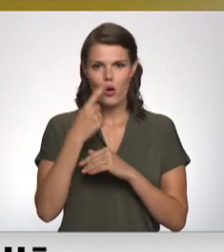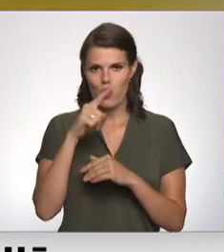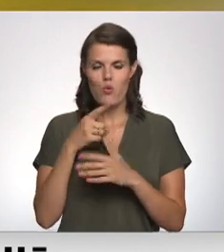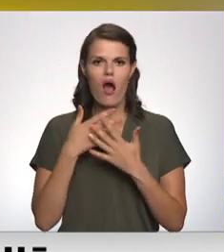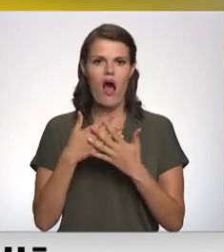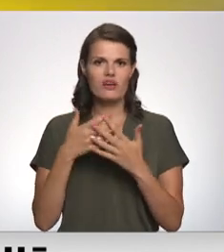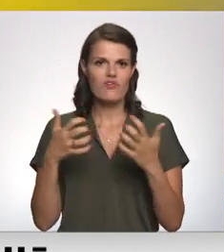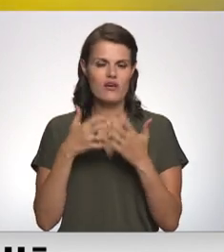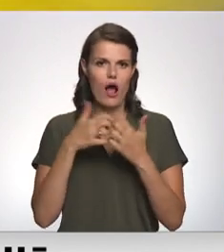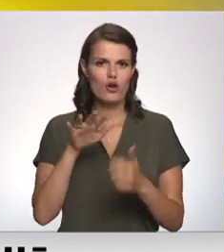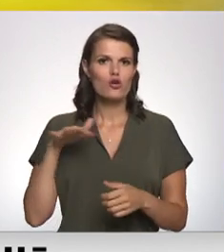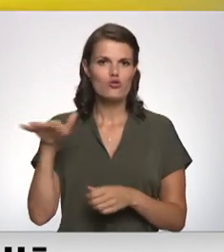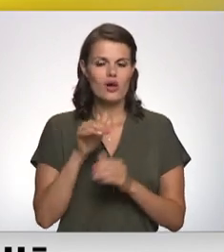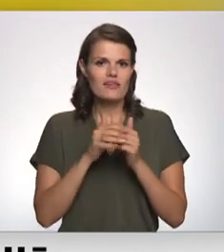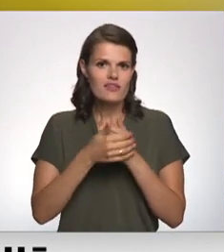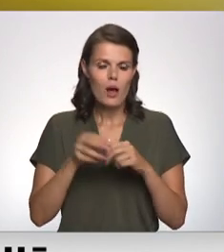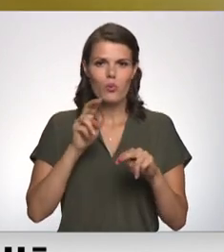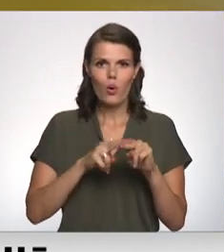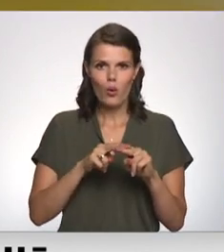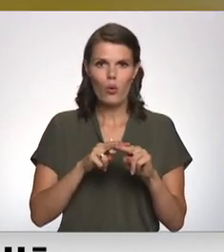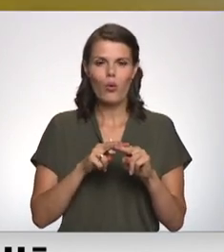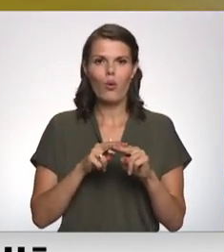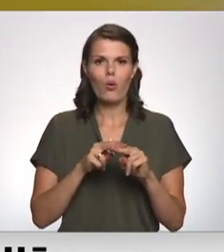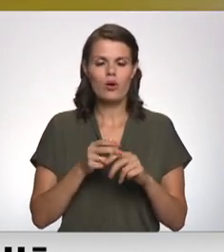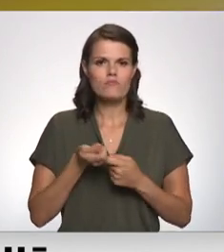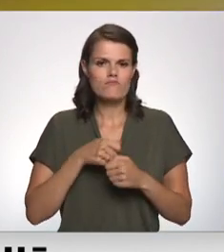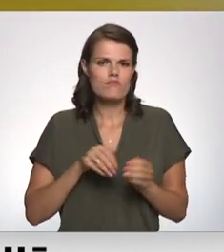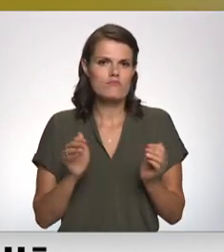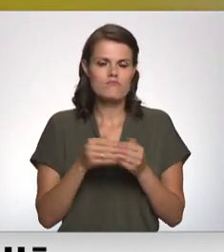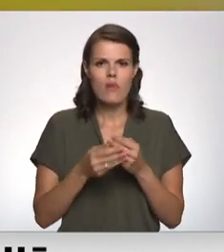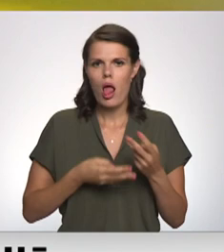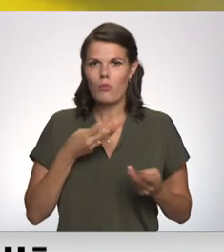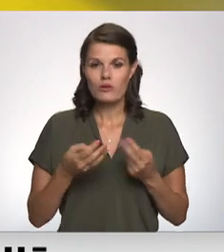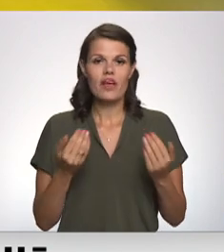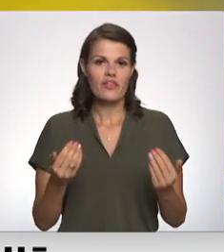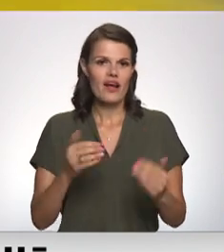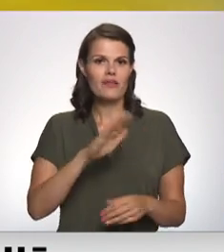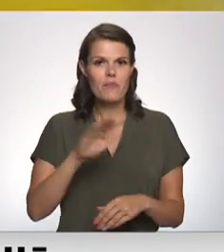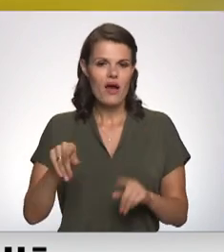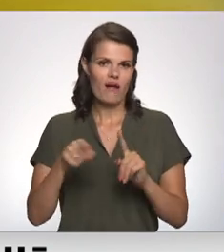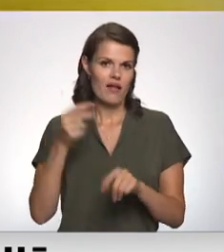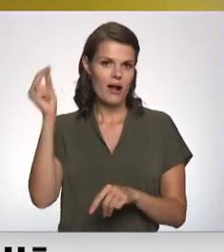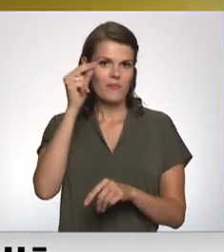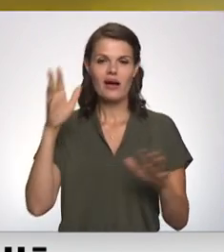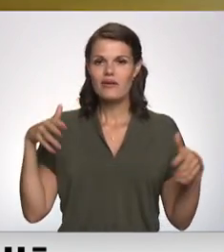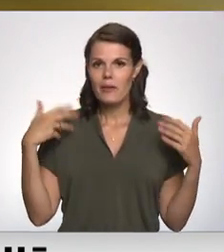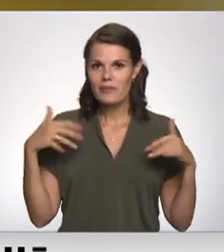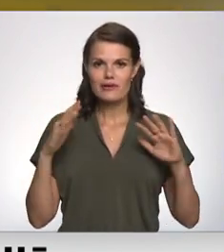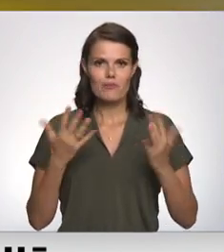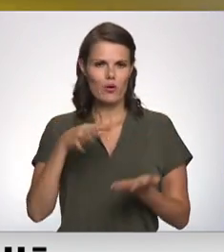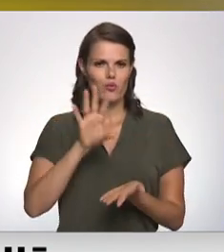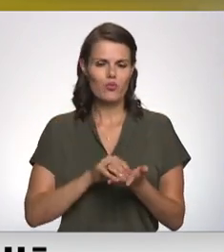kara darbības zonas, slēpušies un noslēgušies emocionāli. Šobrīd bērni atkal mācās priecāties, bet pieredzējušie